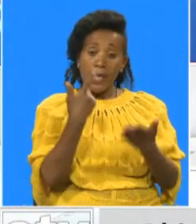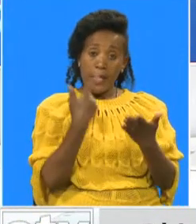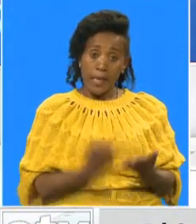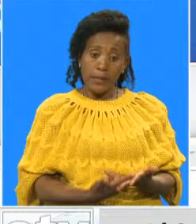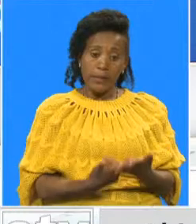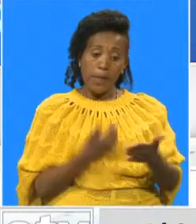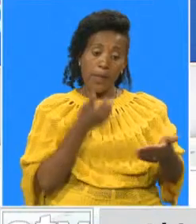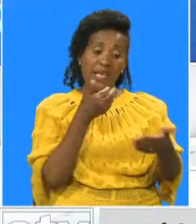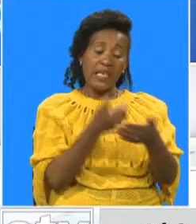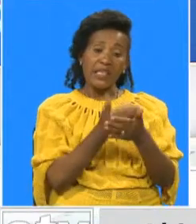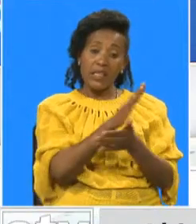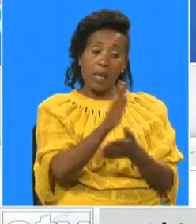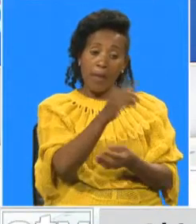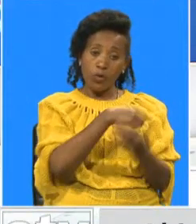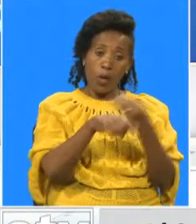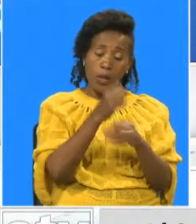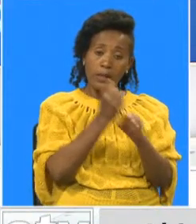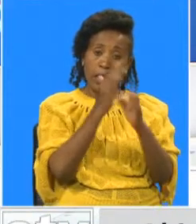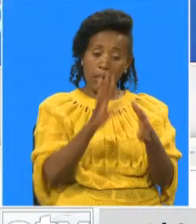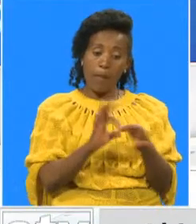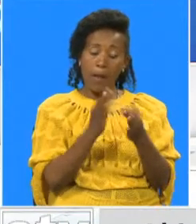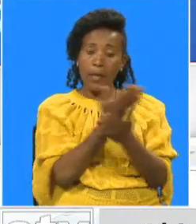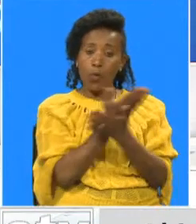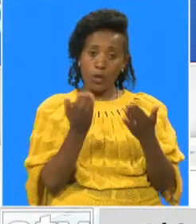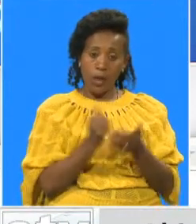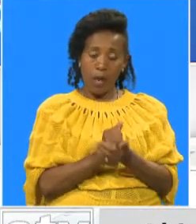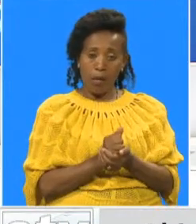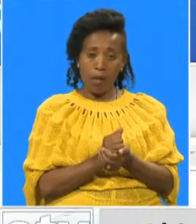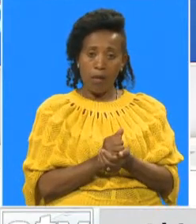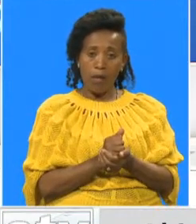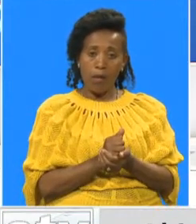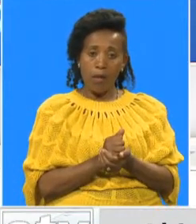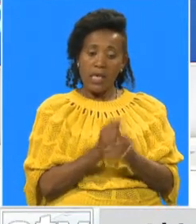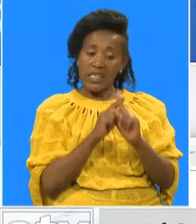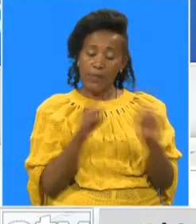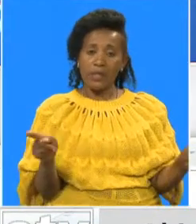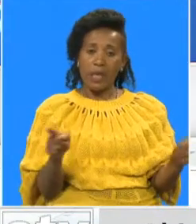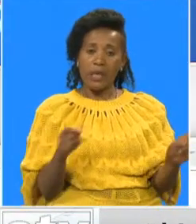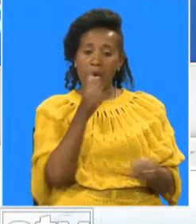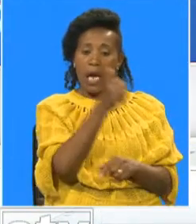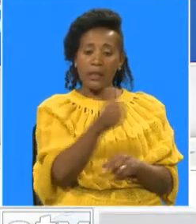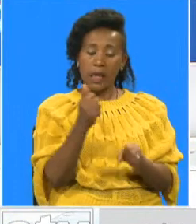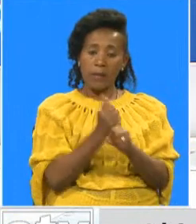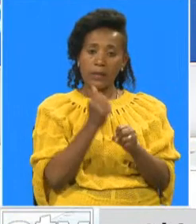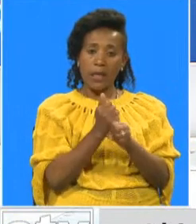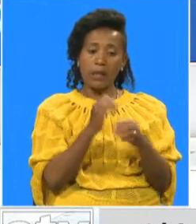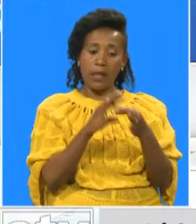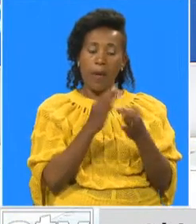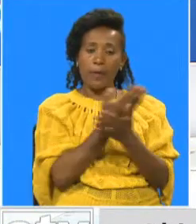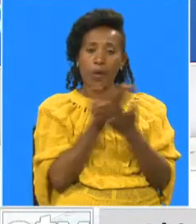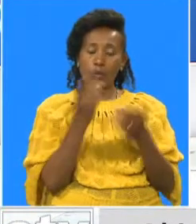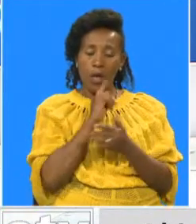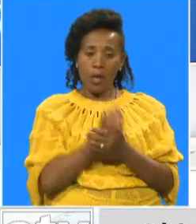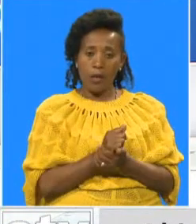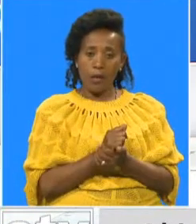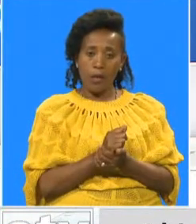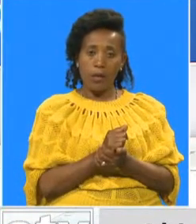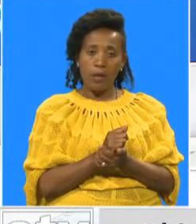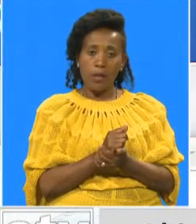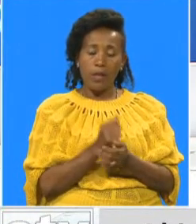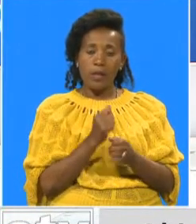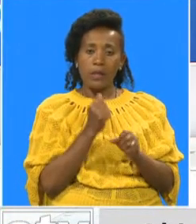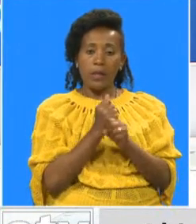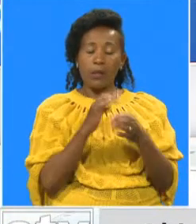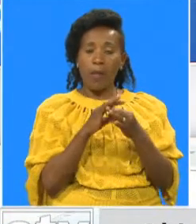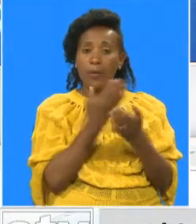እነዚህ በደረስንባቸው አካባቢዎች ሰራተኛና ማህበራዊ ጉዳይ ያው ስፔሻሊ በአዲስ አበባ ሰራተኛና ማህበራዊ ጉዳይ የፌደራል